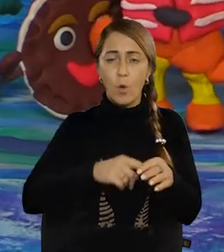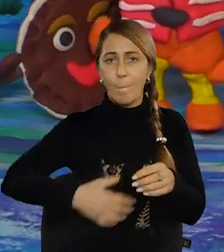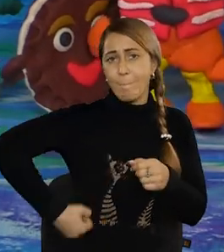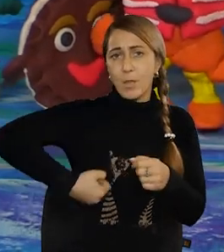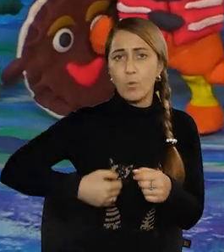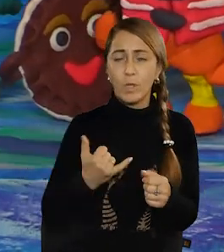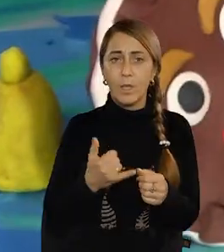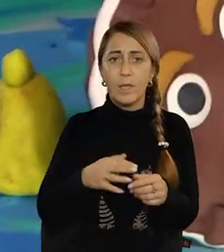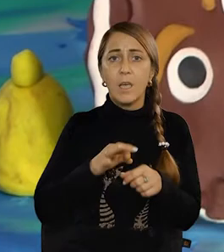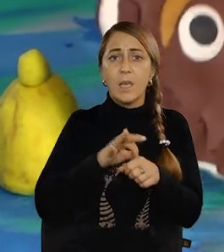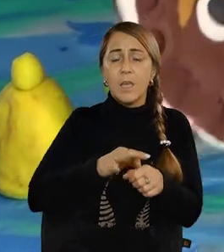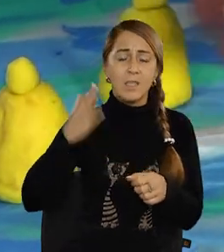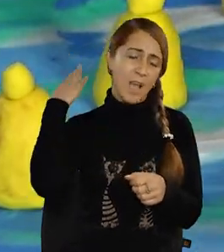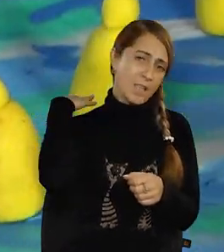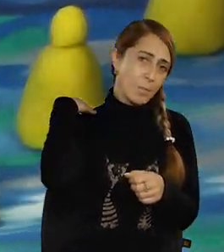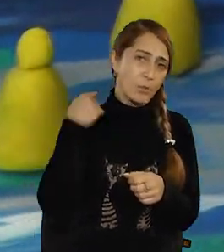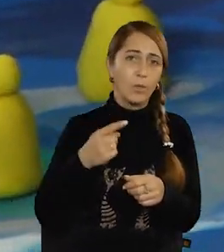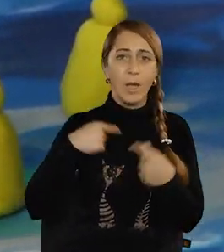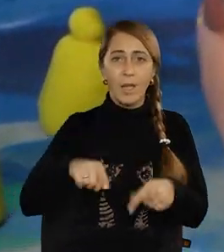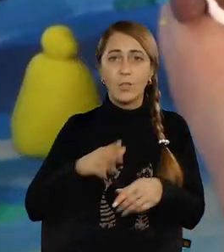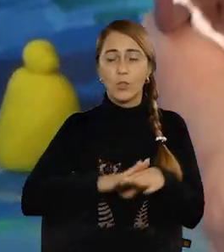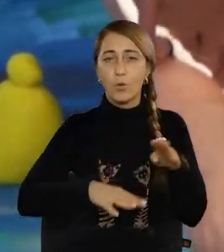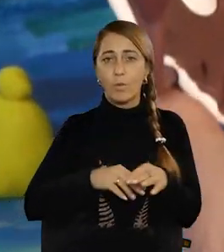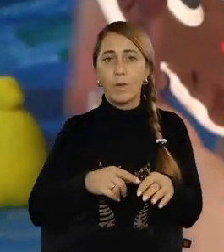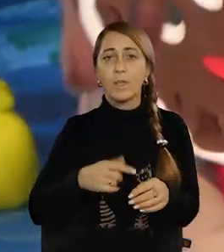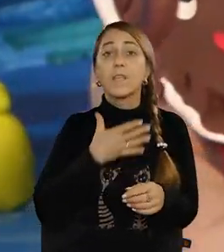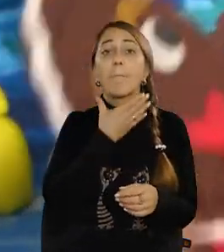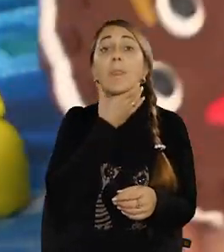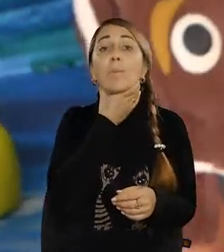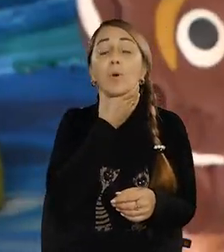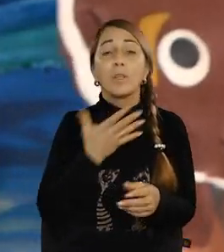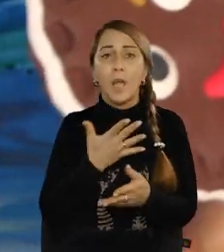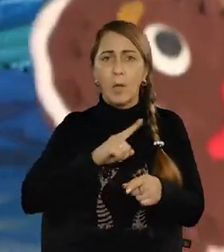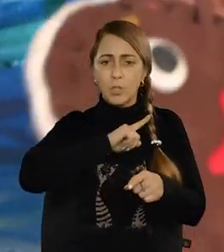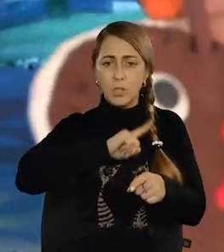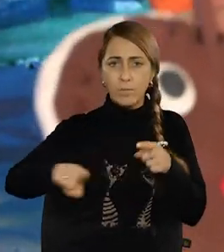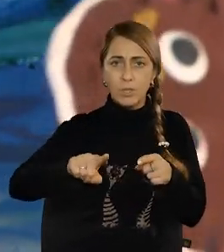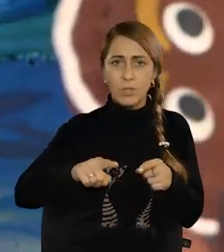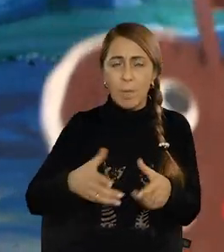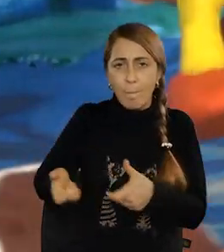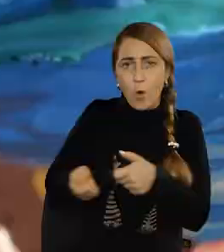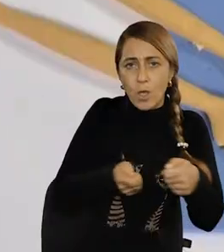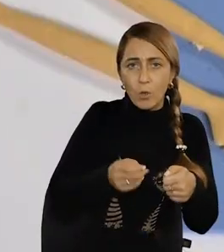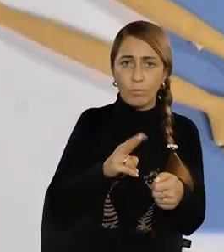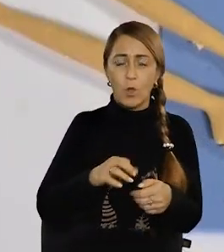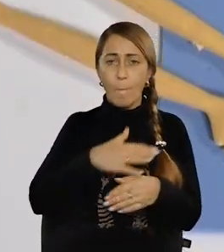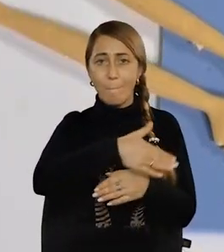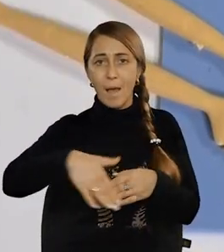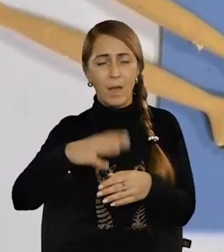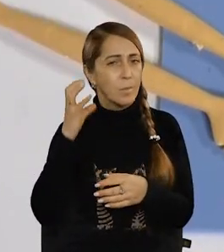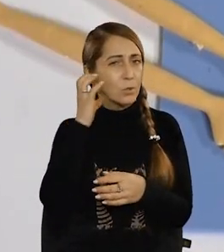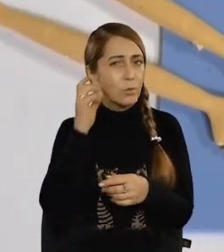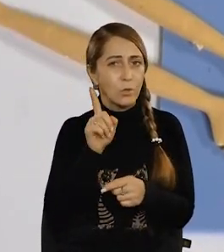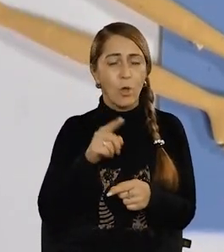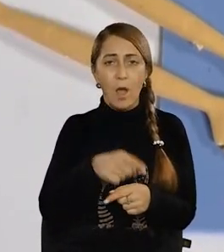руки, звівши їх за спиною, а іншою рукою за підборіддя, і якомога швидше потягнув до берега. Прислухавшись,